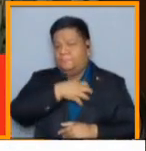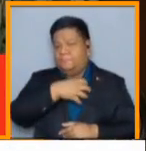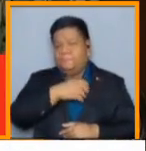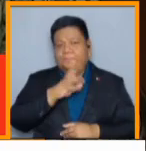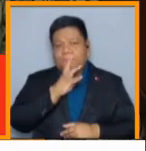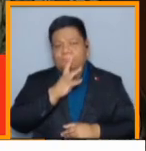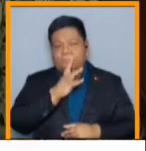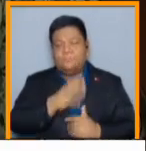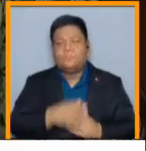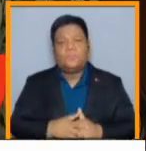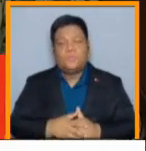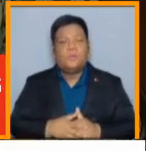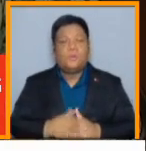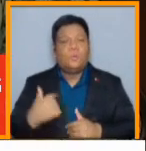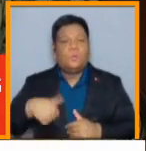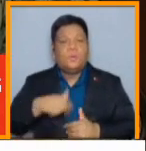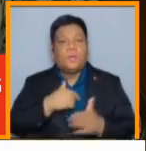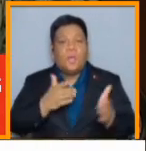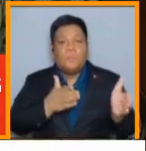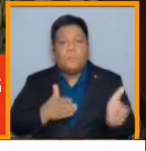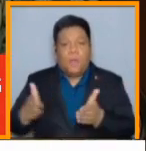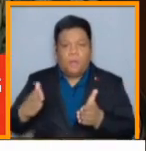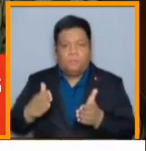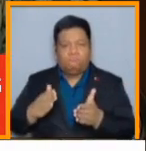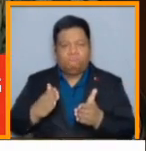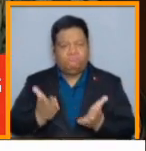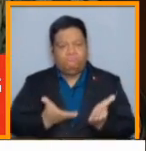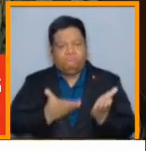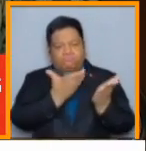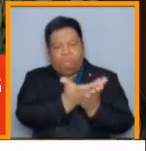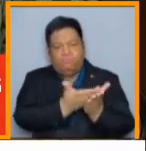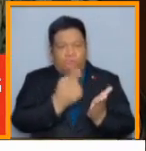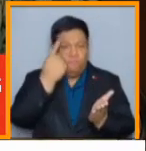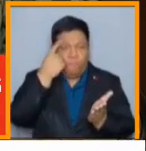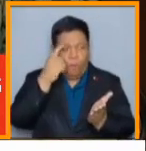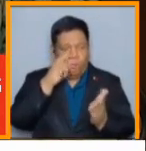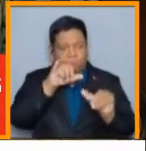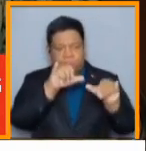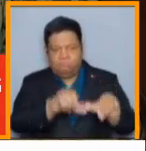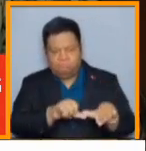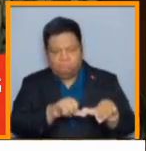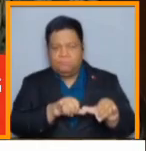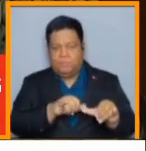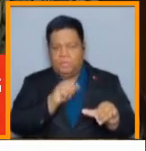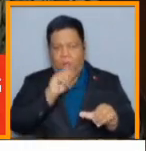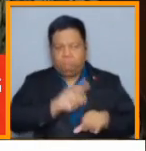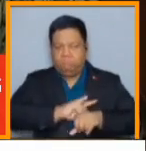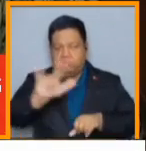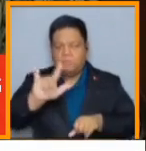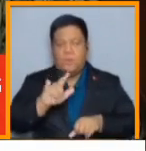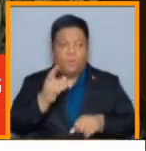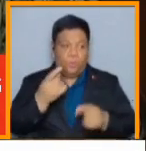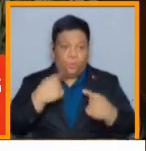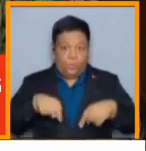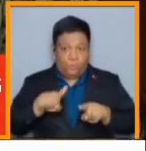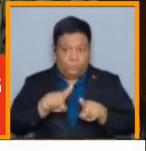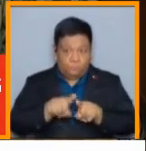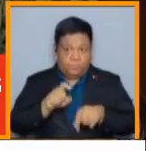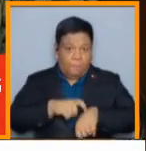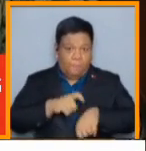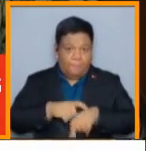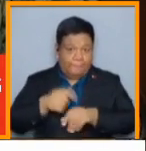order para po during the trial palagi pong maka-attend si Ms.